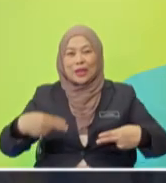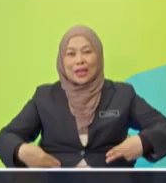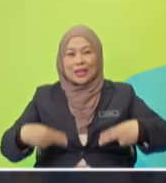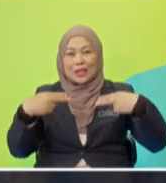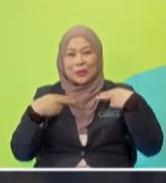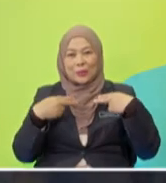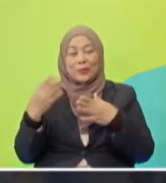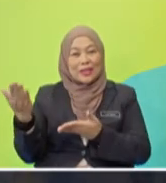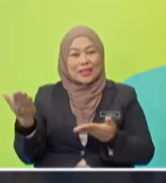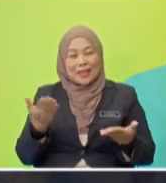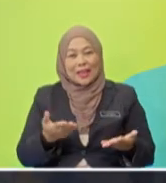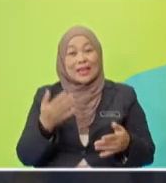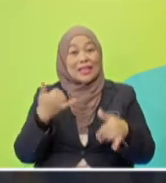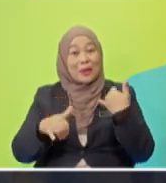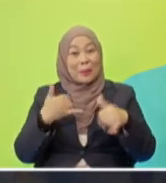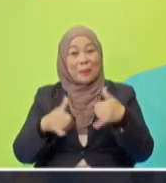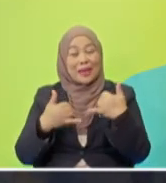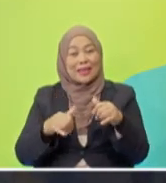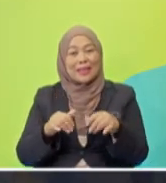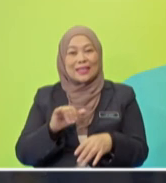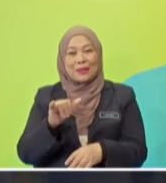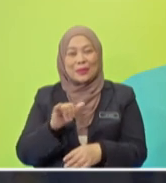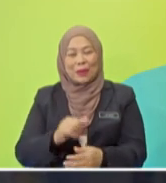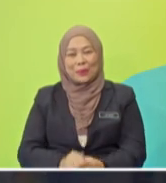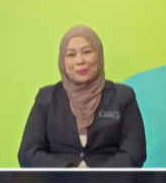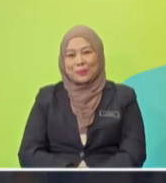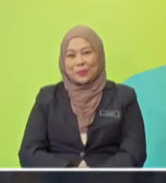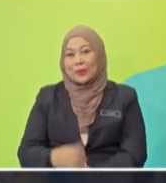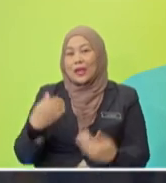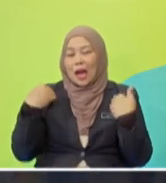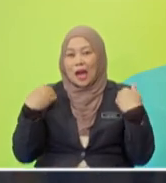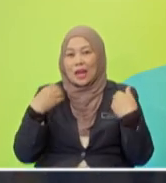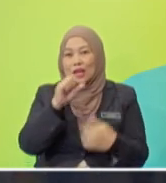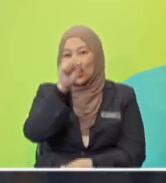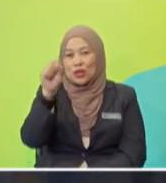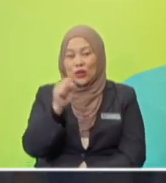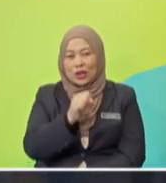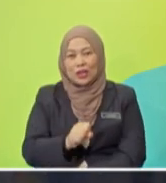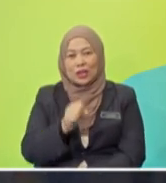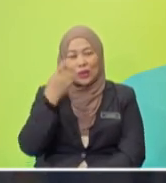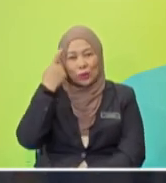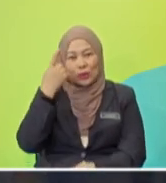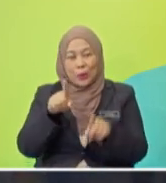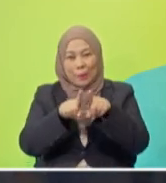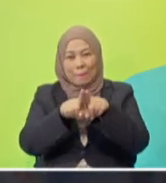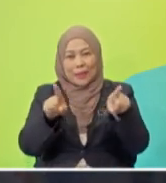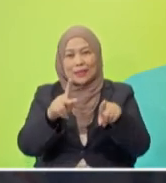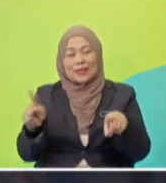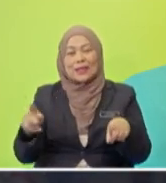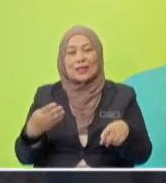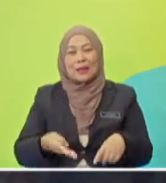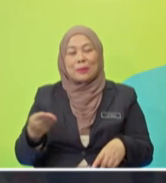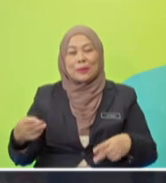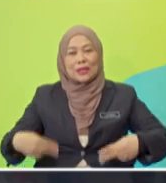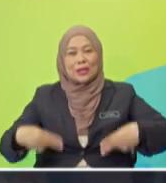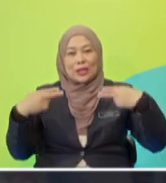sekali di hadapan dia ada persoalan untuk asingkan benda hidup dengan benda hidup cego akan putar